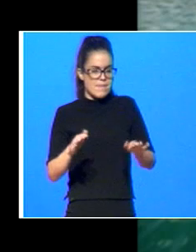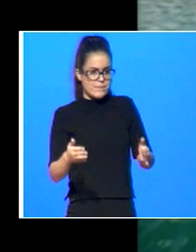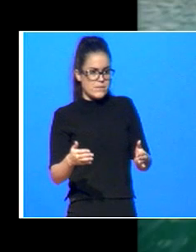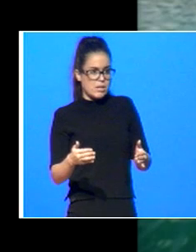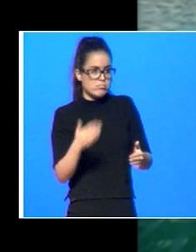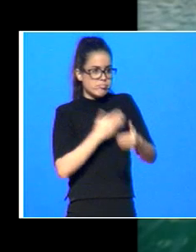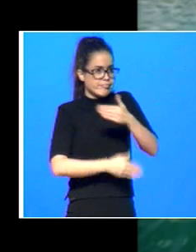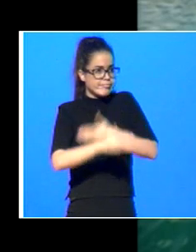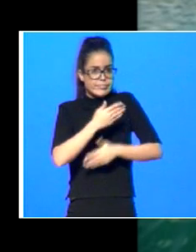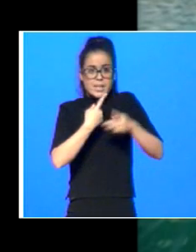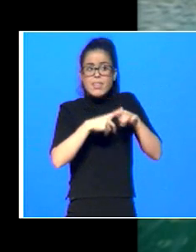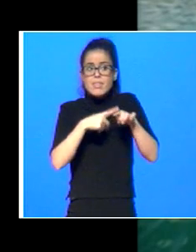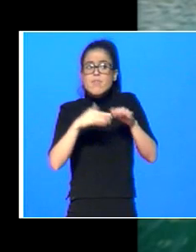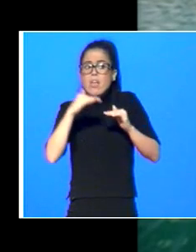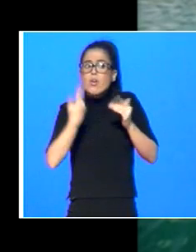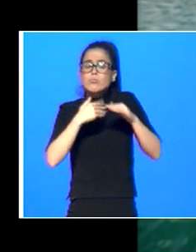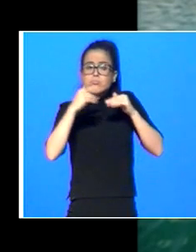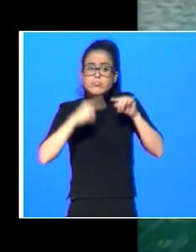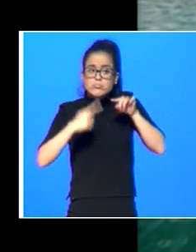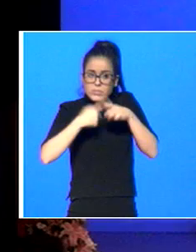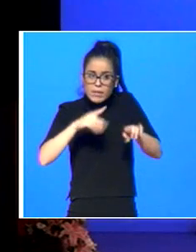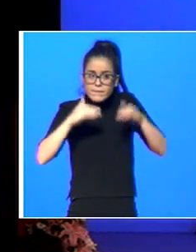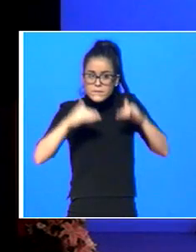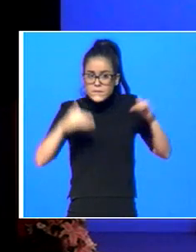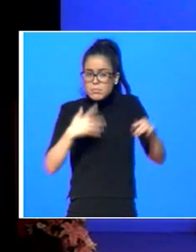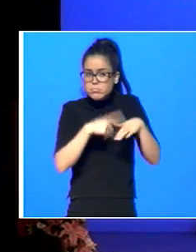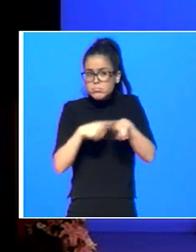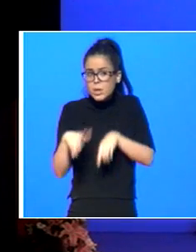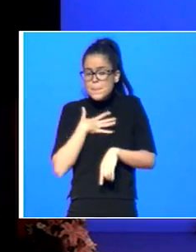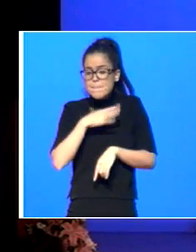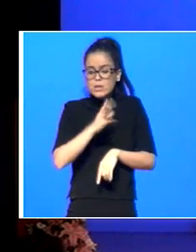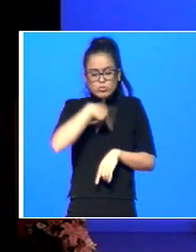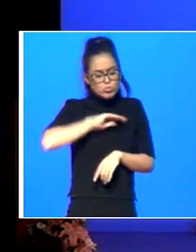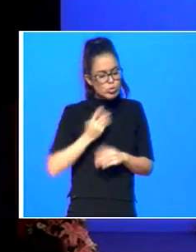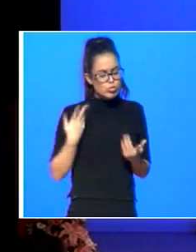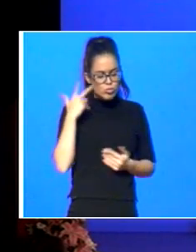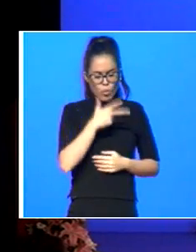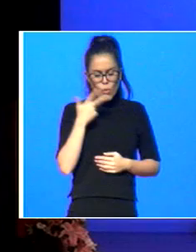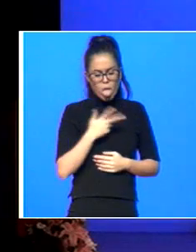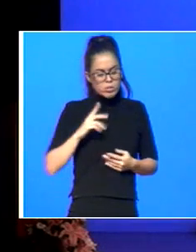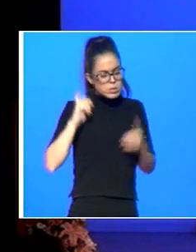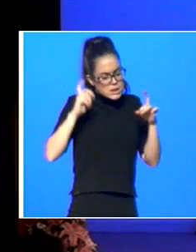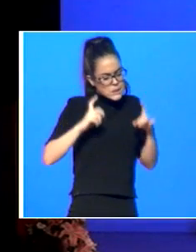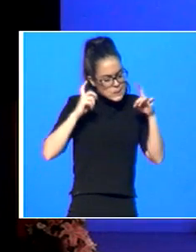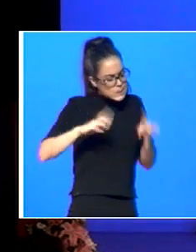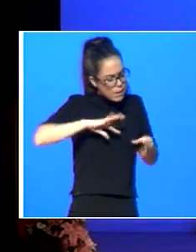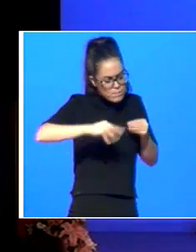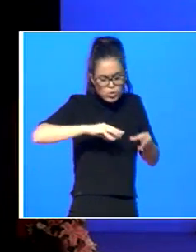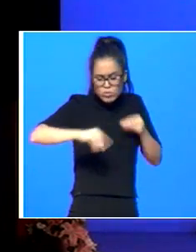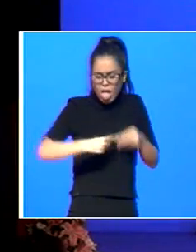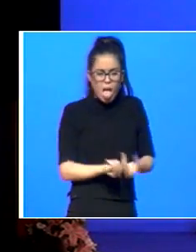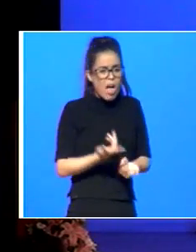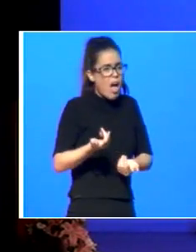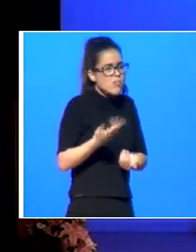ba handizagoa daukenekin, ez? Gual egintzen gara ikastetxe modura moldatzen. Etorduan ba bueno, ba badakigu talde bat joaten